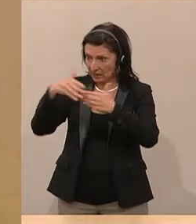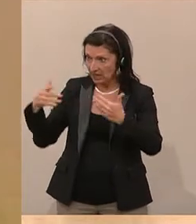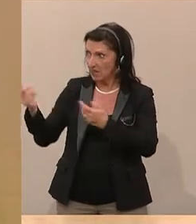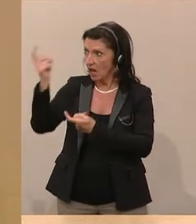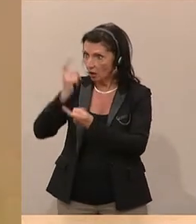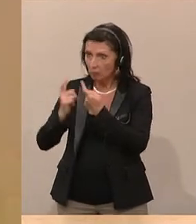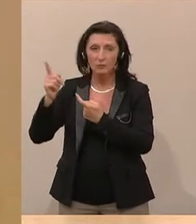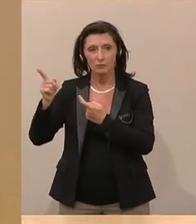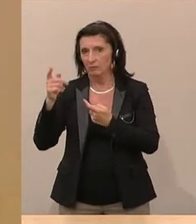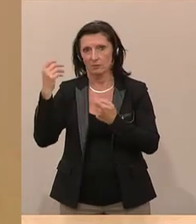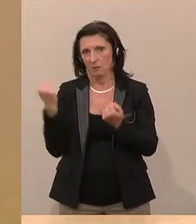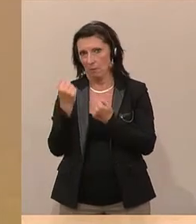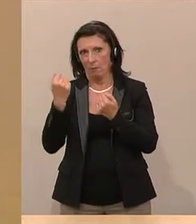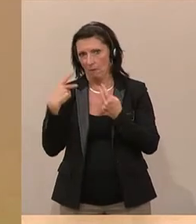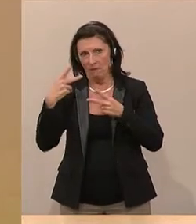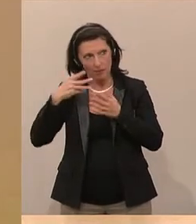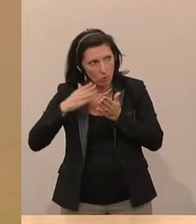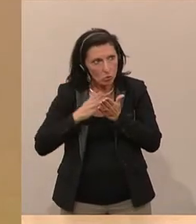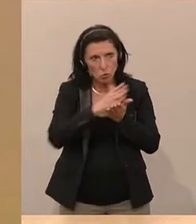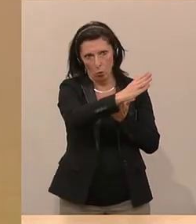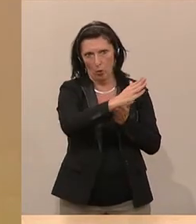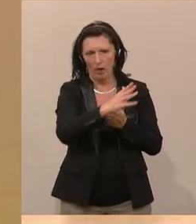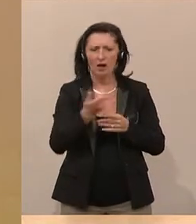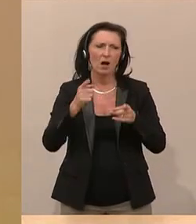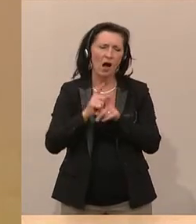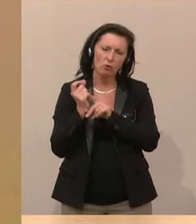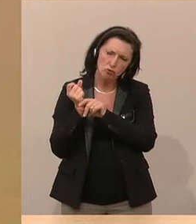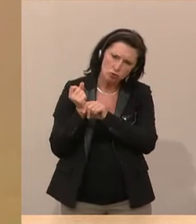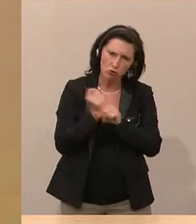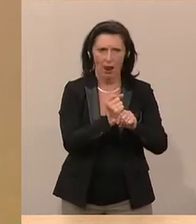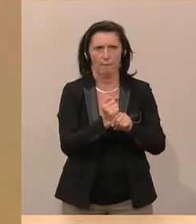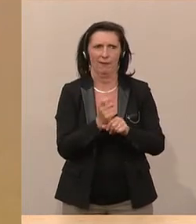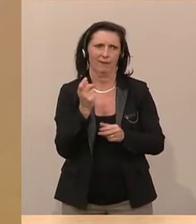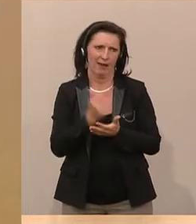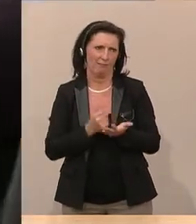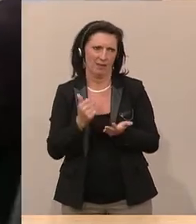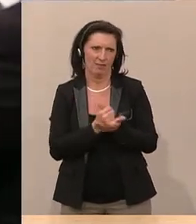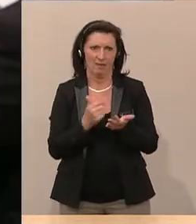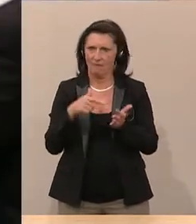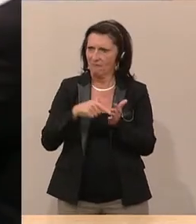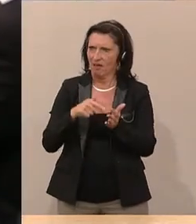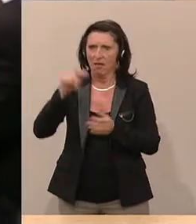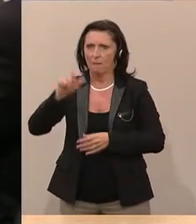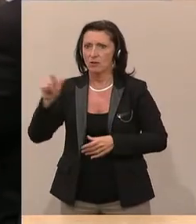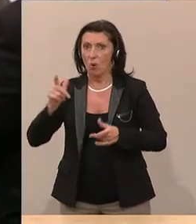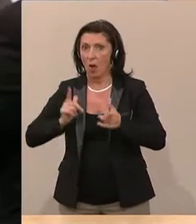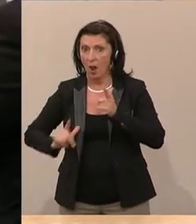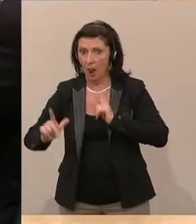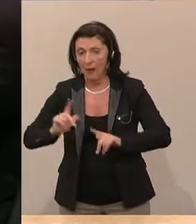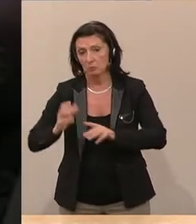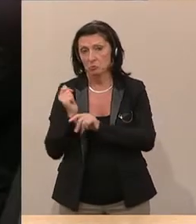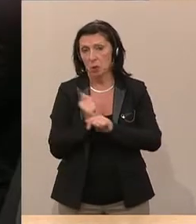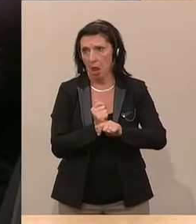versuchen natürlich auch weiterzureisen. Und auch Schlepper verdienen mit der Hoffnung und mit dem Leid dieser Menschen immer noch sehr viel